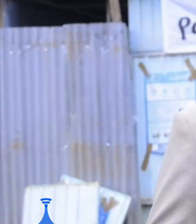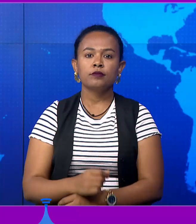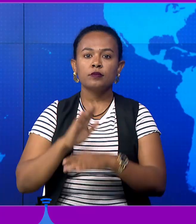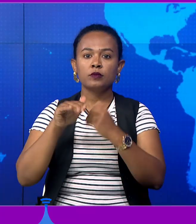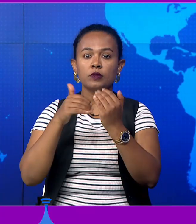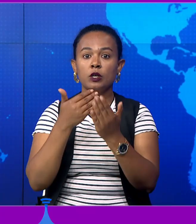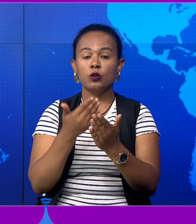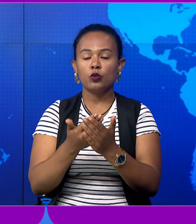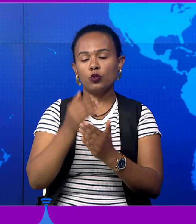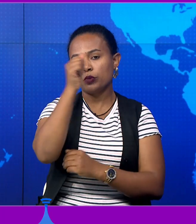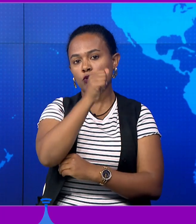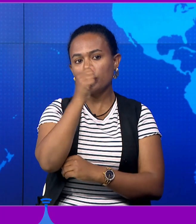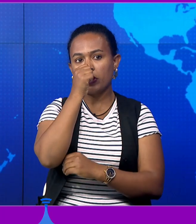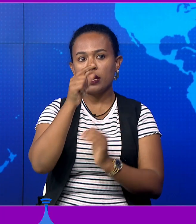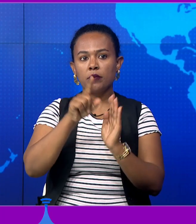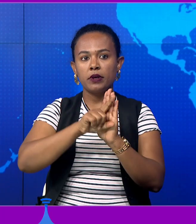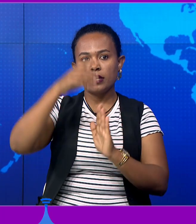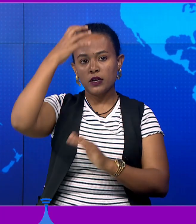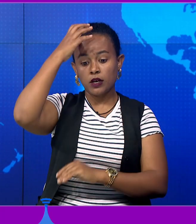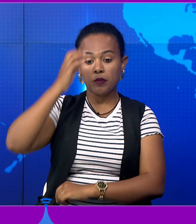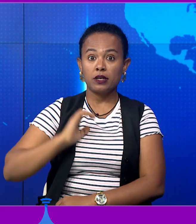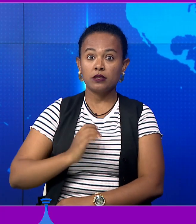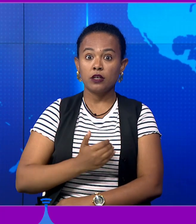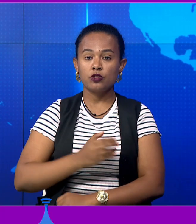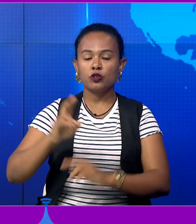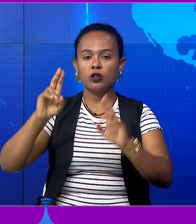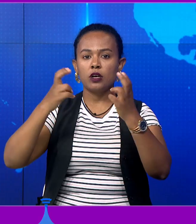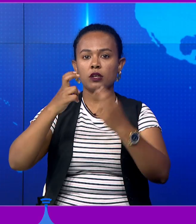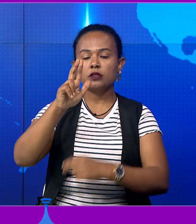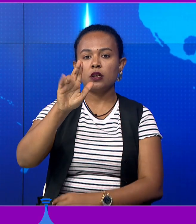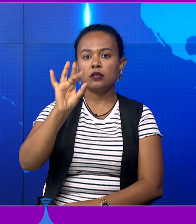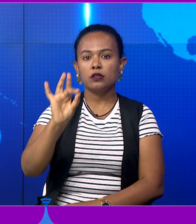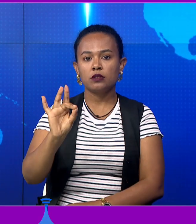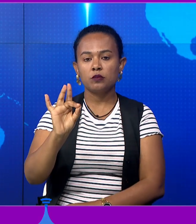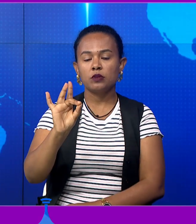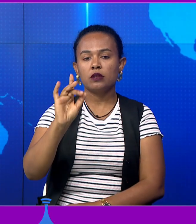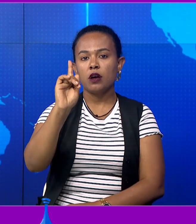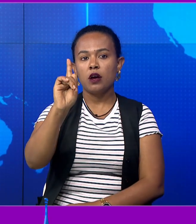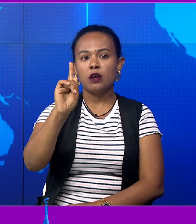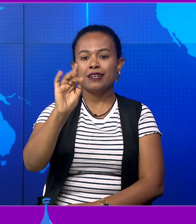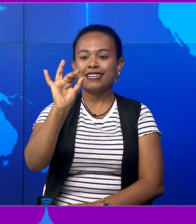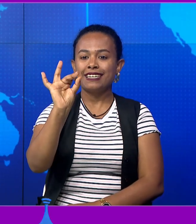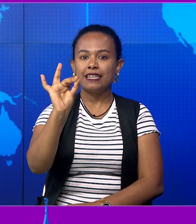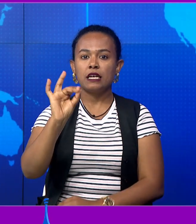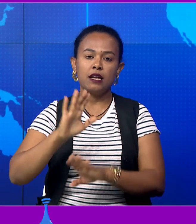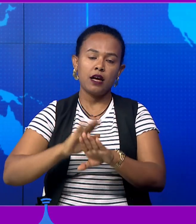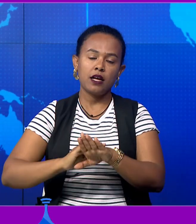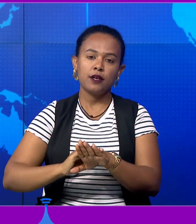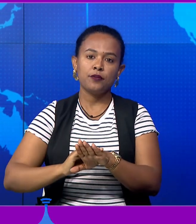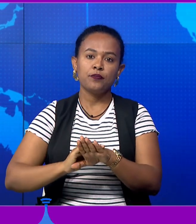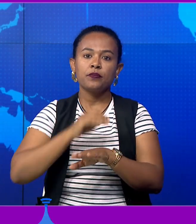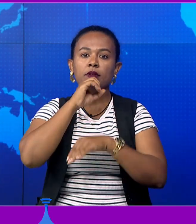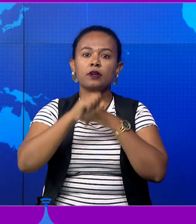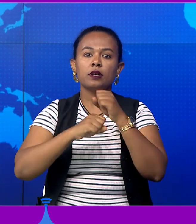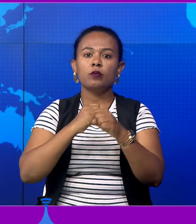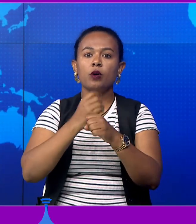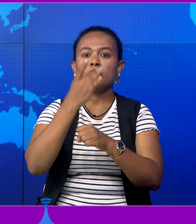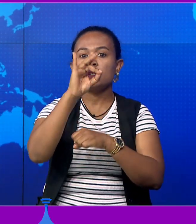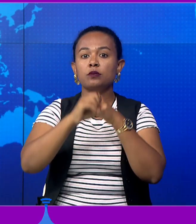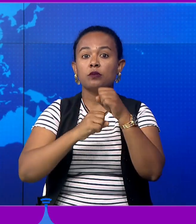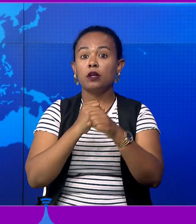ሁሉም ኢትዮጵያውያን በህገ መንግስታችን አንቀጽ 38 ንዑስ አንቀጽ 1 ለላይ እድሜው 18